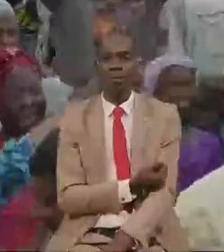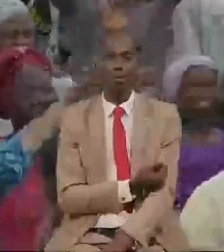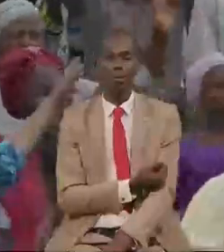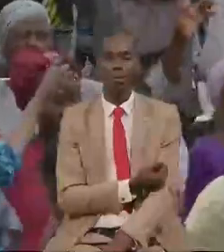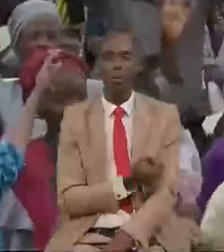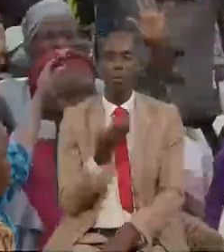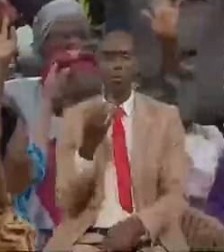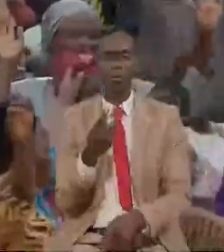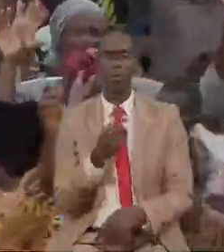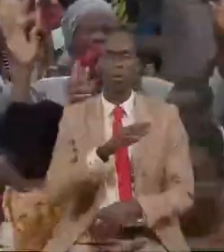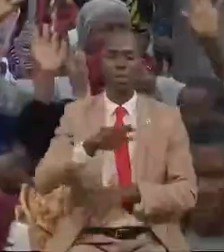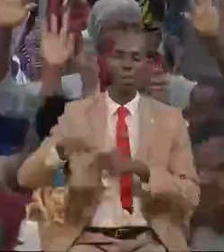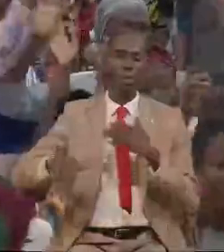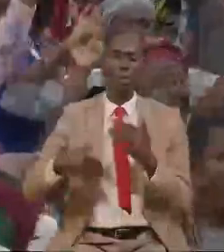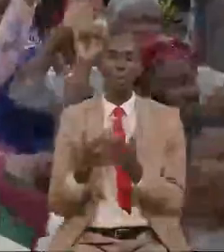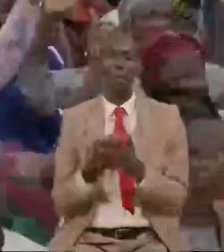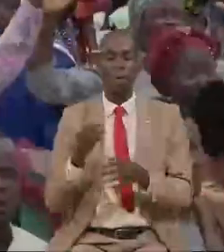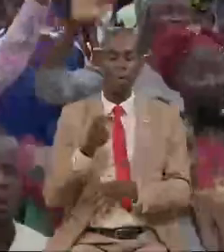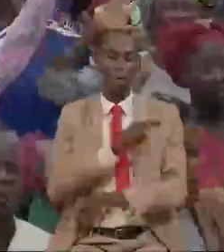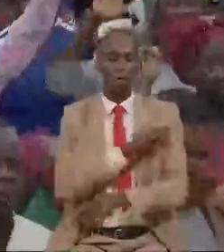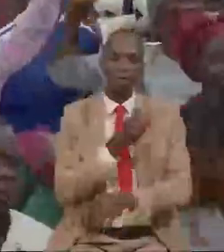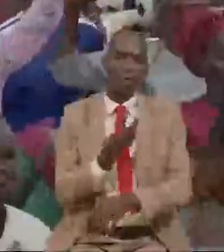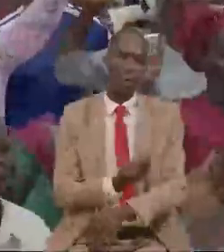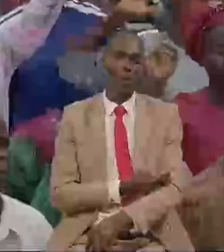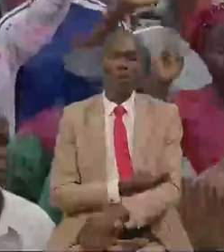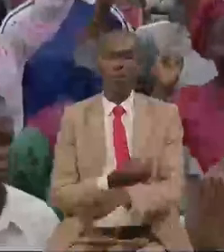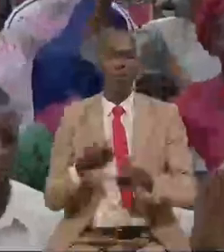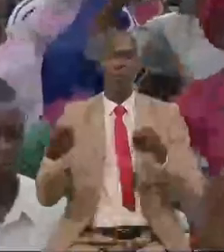du Dieu tout, du souverain tout puissant.